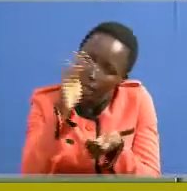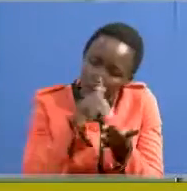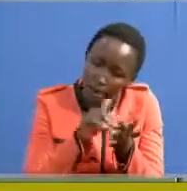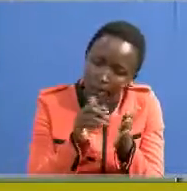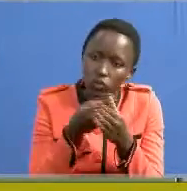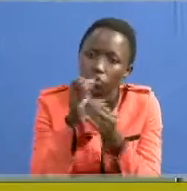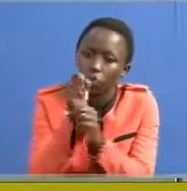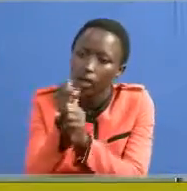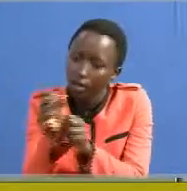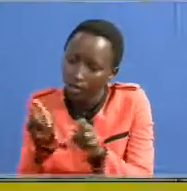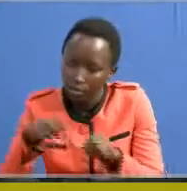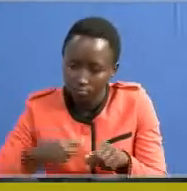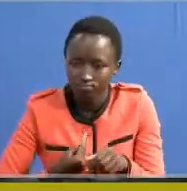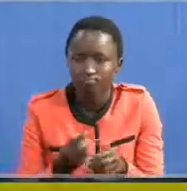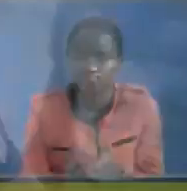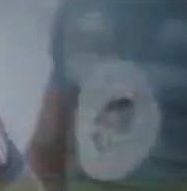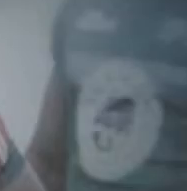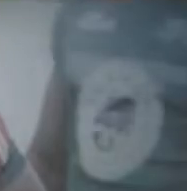to perform again for them.